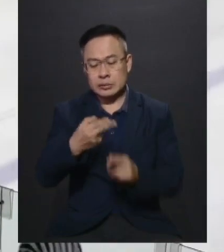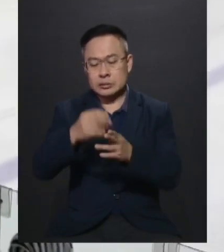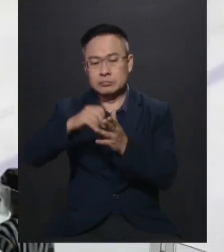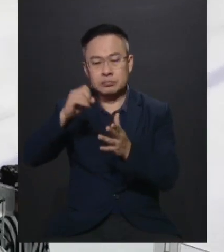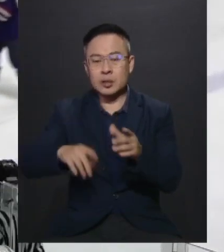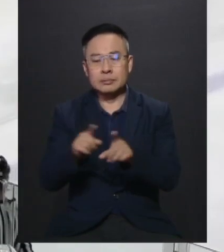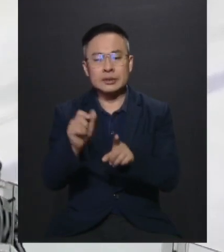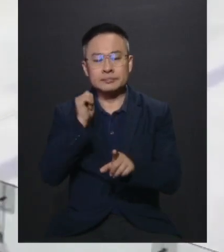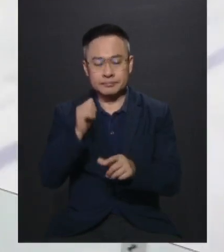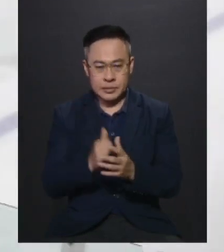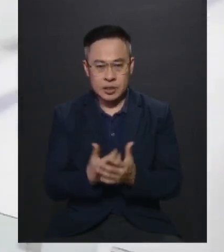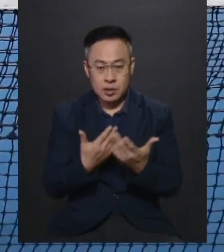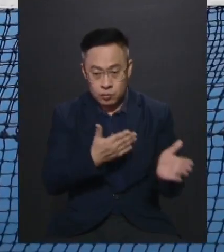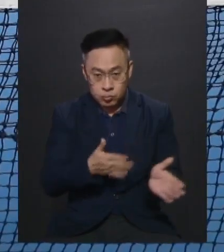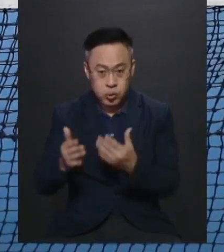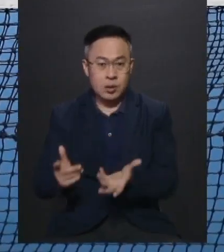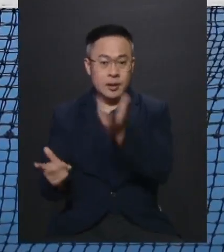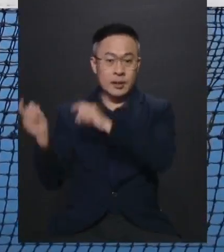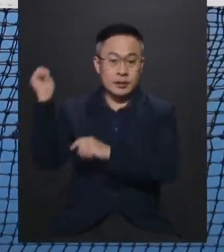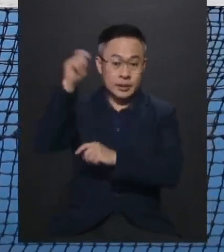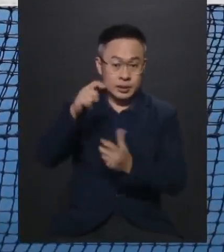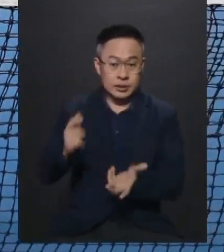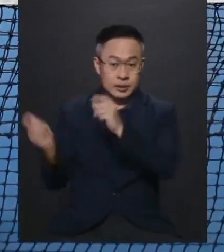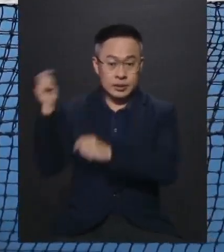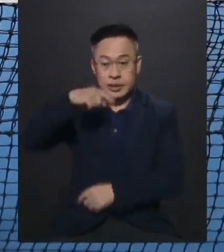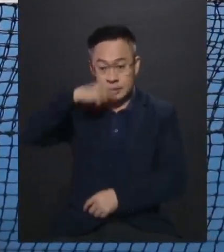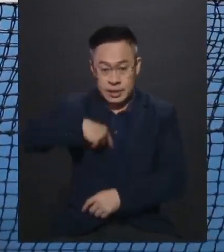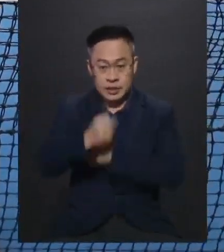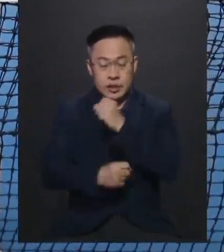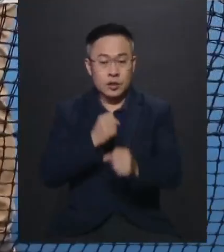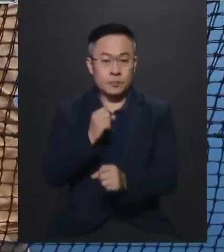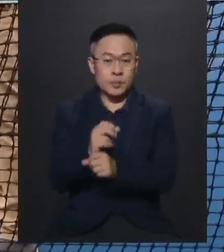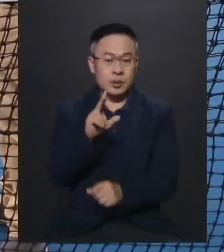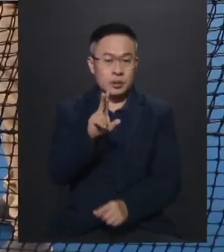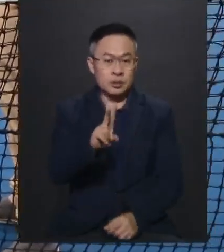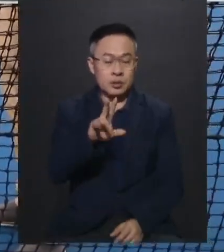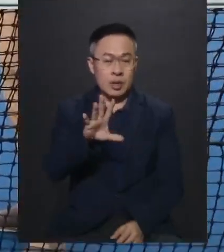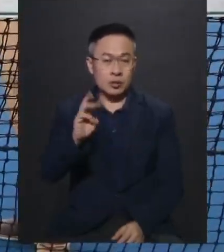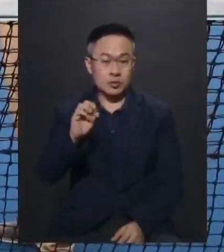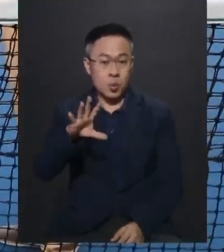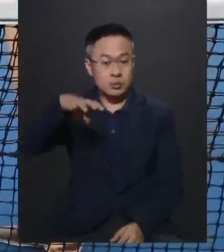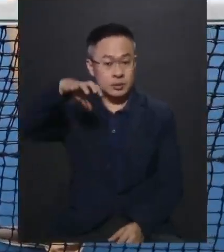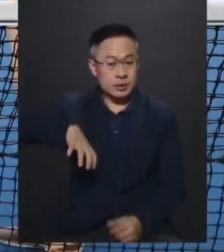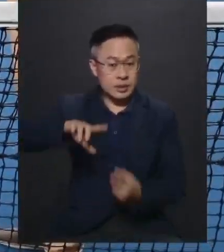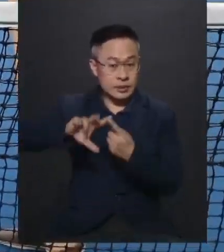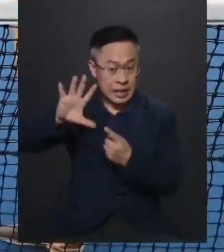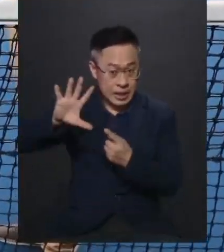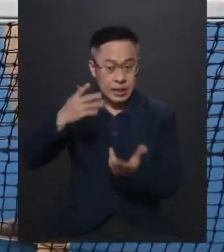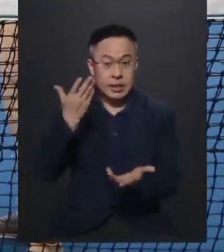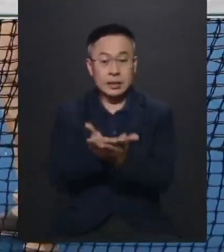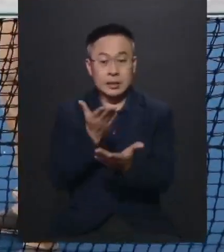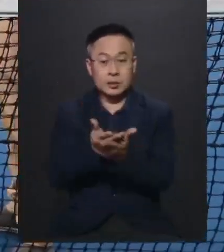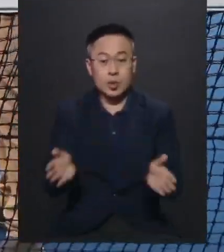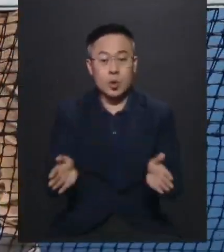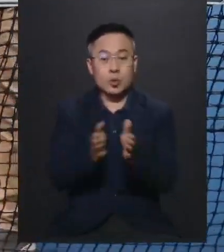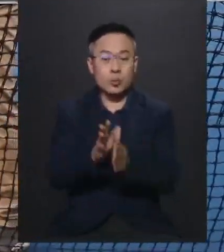มาดูการแข่งขันเทนนิสอาชีพไทยแลนด์แชมเปี้ยนชิพประจำปี2566สนามที่5กันบ้างนะคะเงินรางวัลรวมในสน